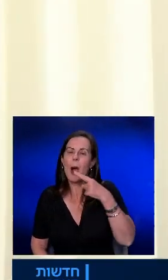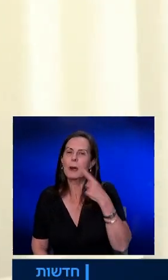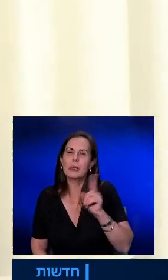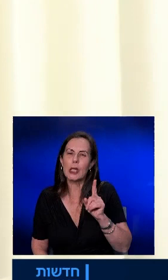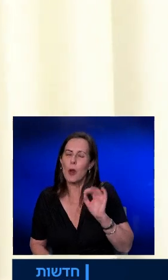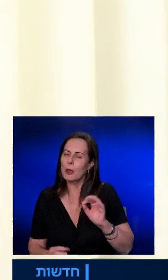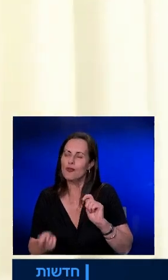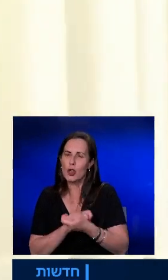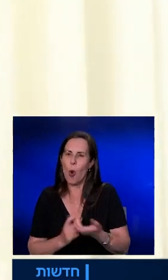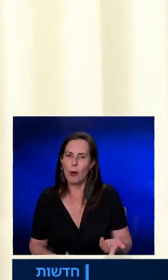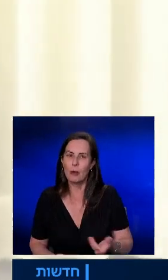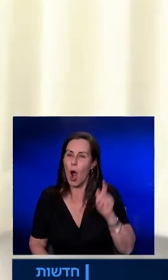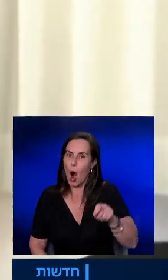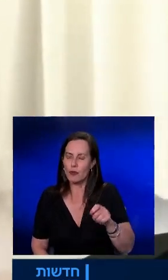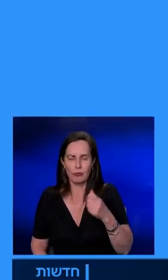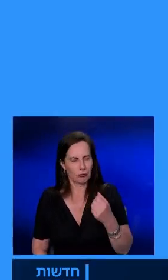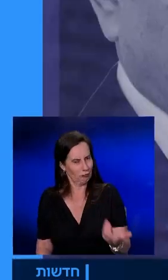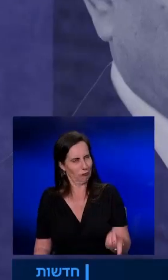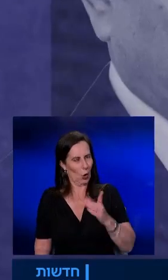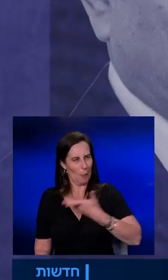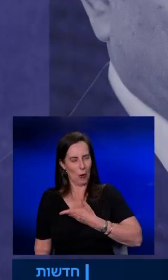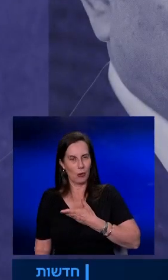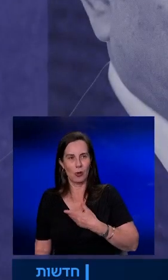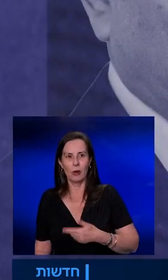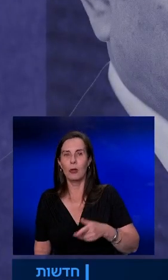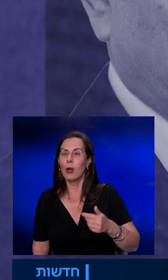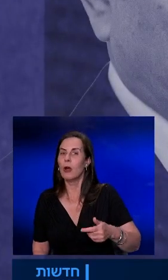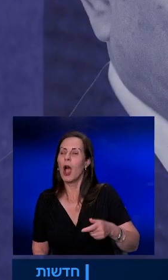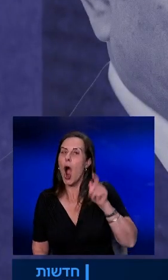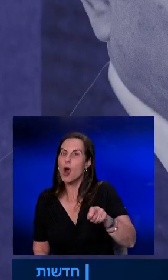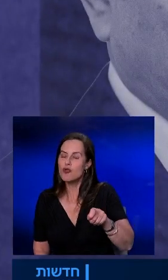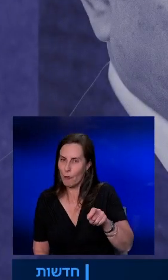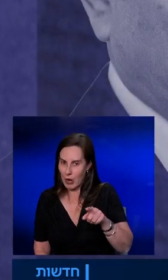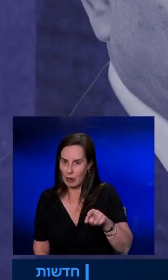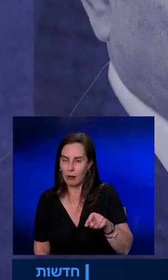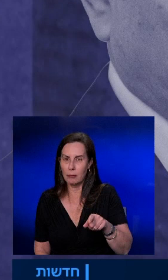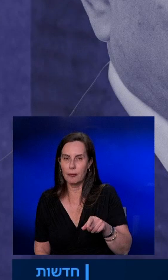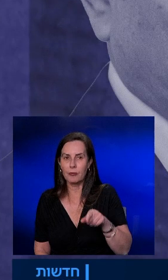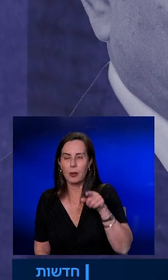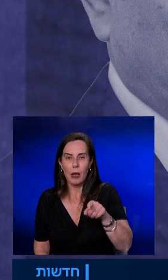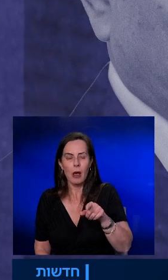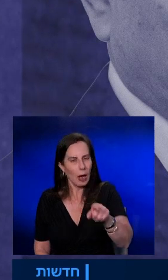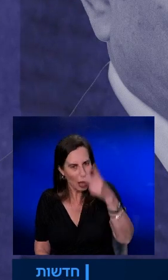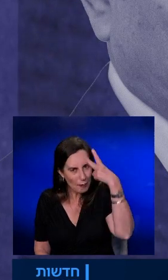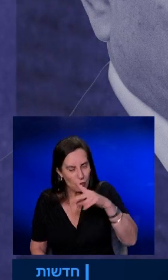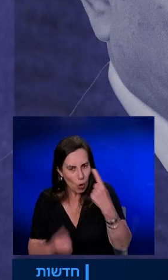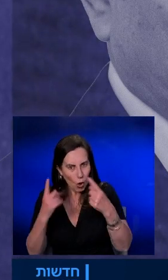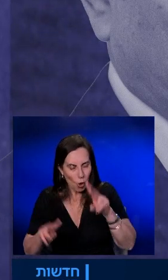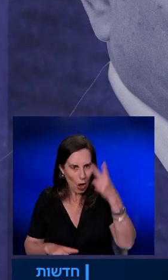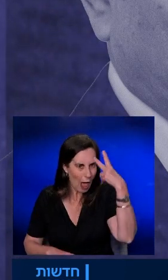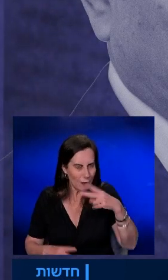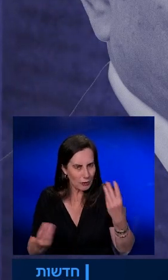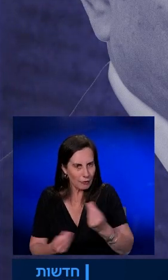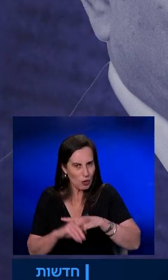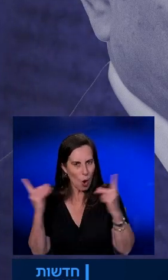שינוי בגרסה. השופטים התקשו להשתכנע. ראש ההרכב השופטת פרידמן פלדמן. כלומר, התובנה שלך שכל אחד יכול לפרש את זה